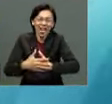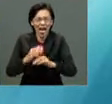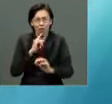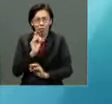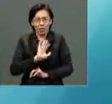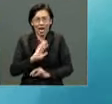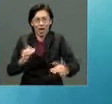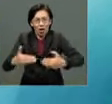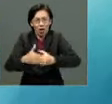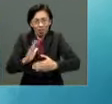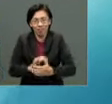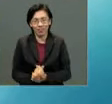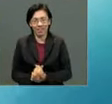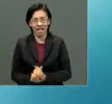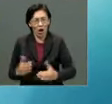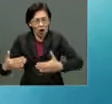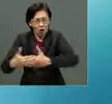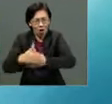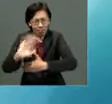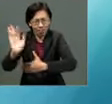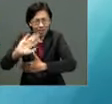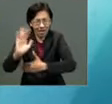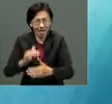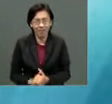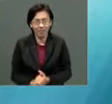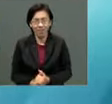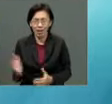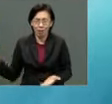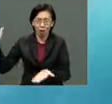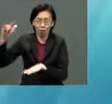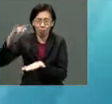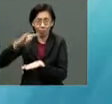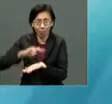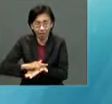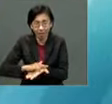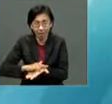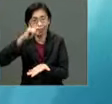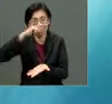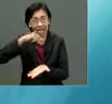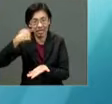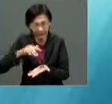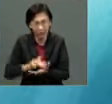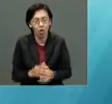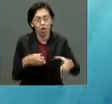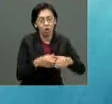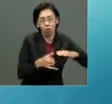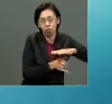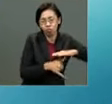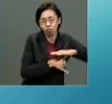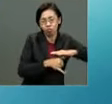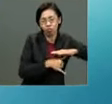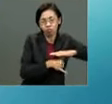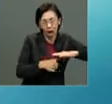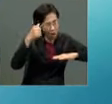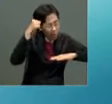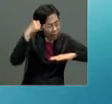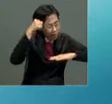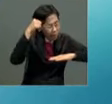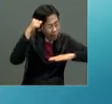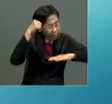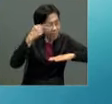ฮะกลับมาแล้วห้ามยังกอดกันไม่ได้นะครับเขาจะต้องไปอยู่ที่สเตทควอรันทีนก่อนนะครับจะต้องทิ้งระ